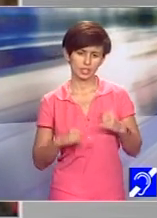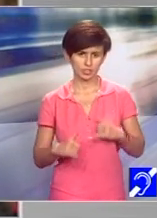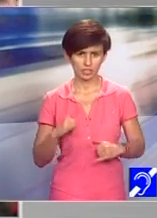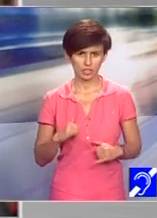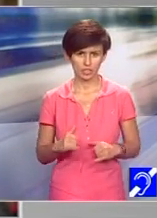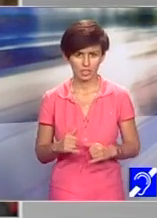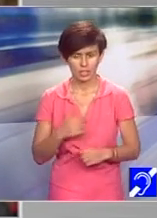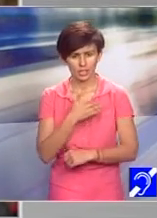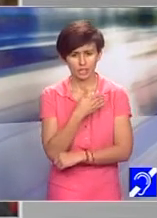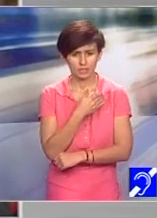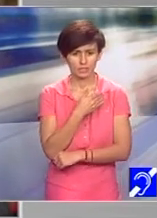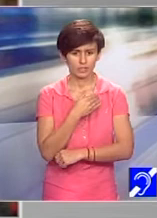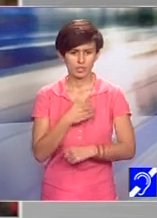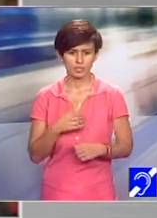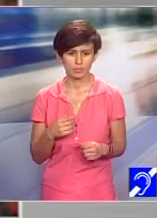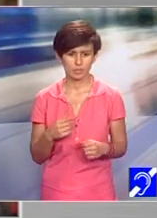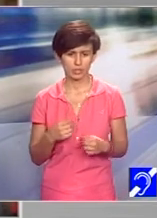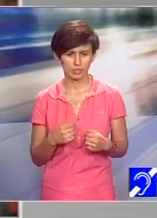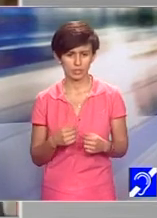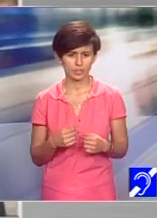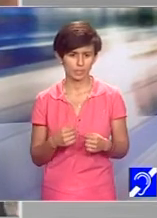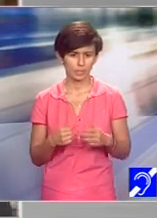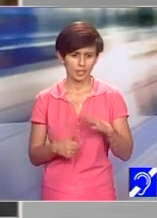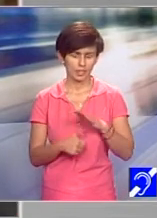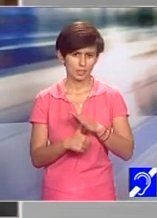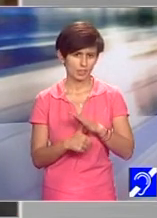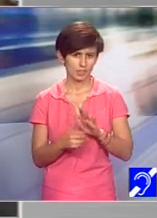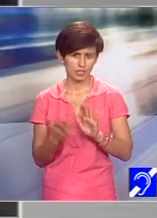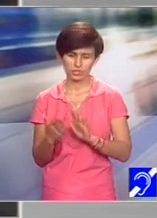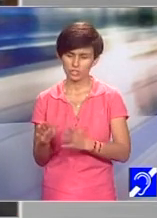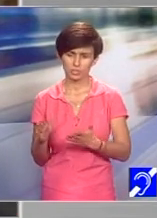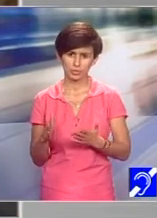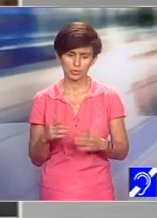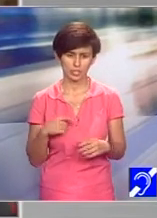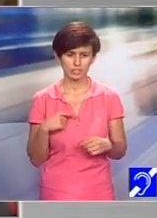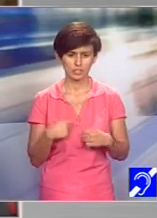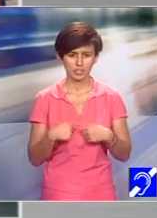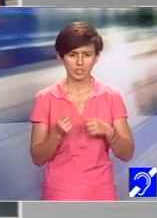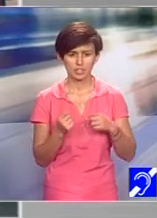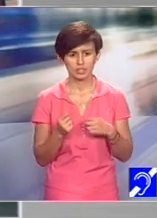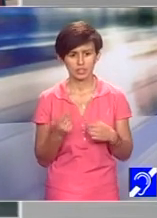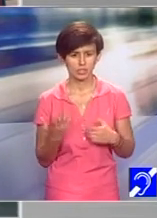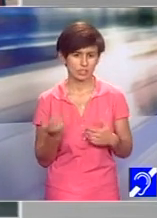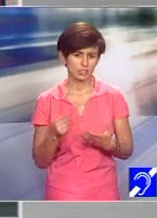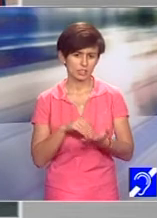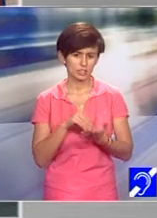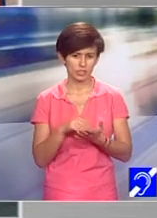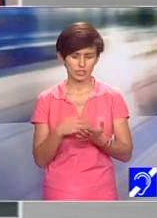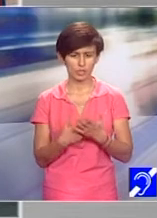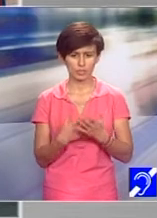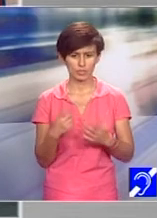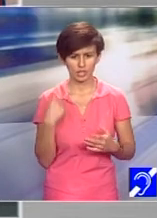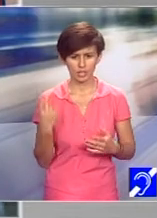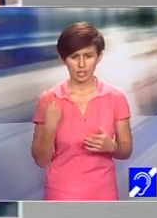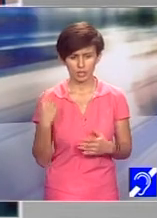și capitala startup-urilor. Deci sunt toate datele, toate ingredientele ca orașul dumneavoastră,